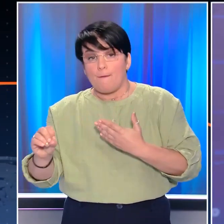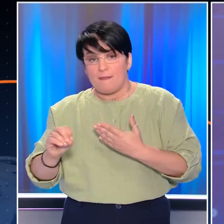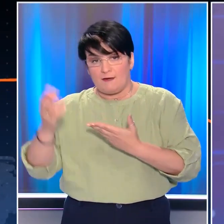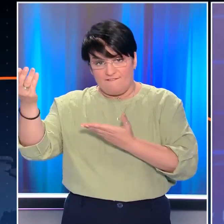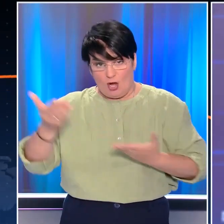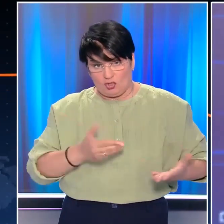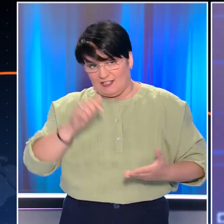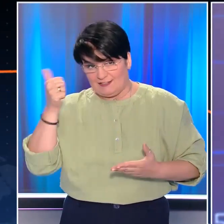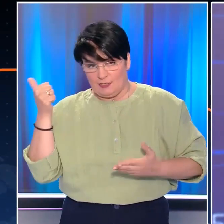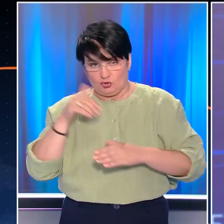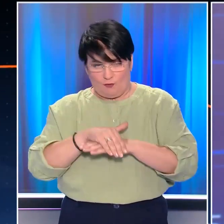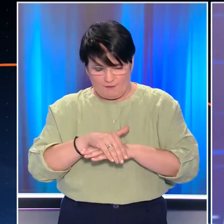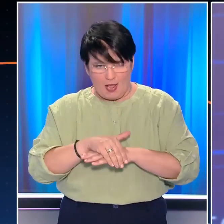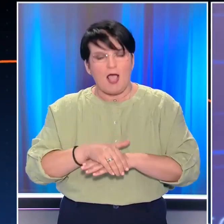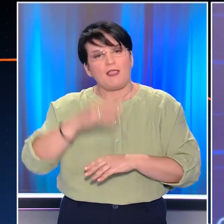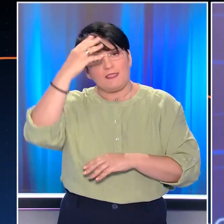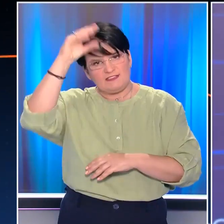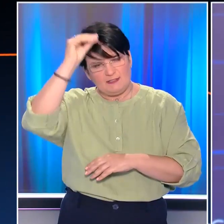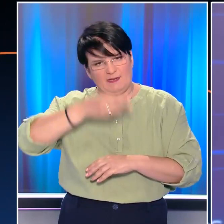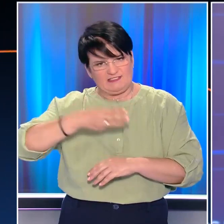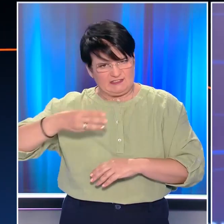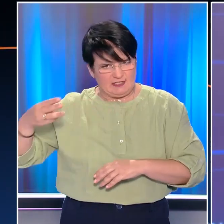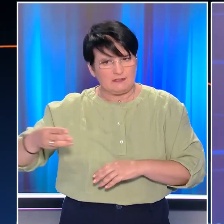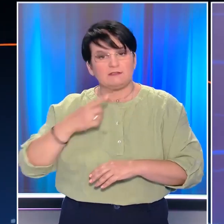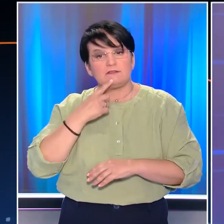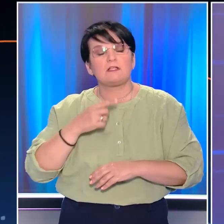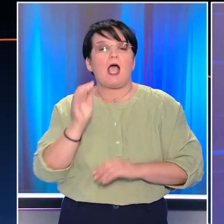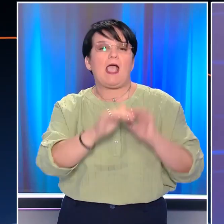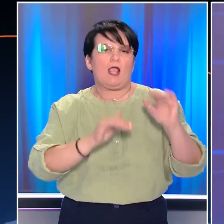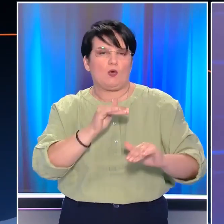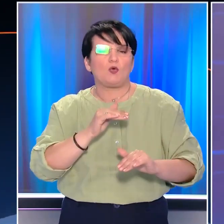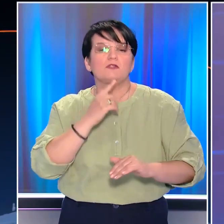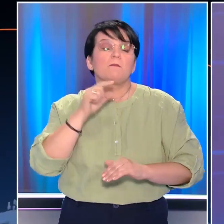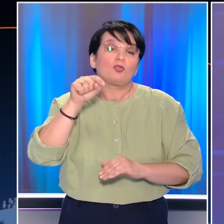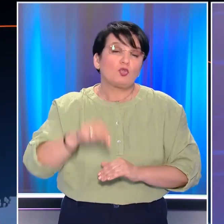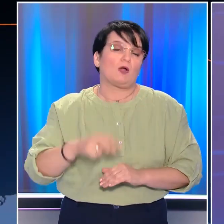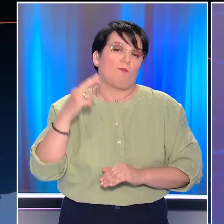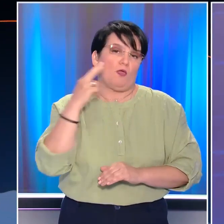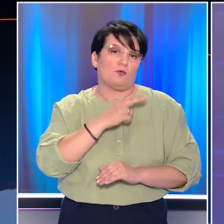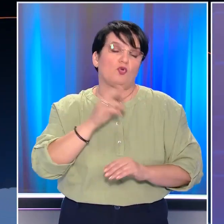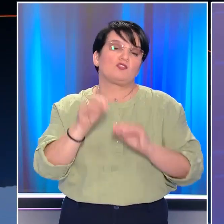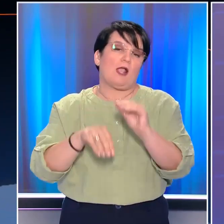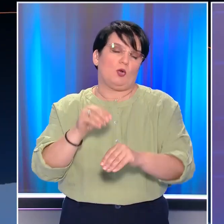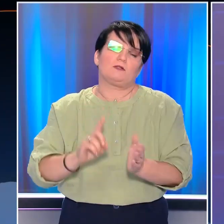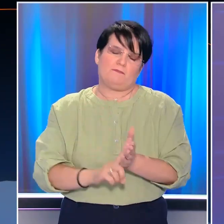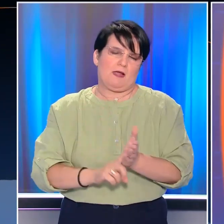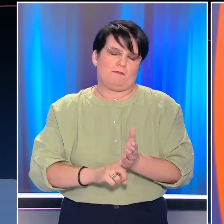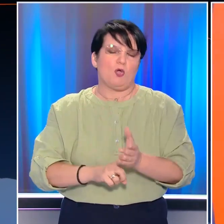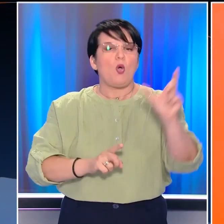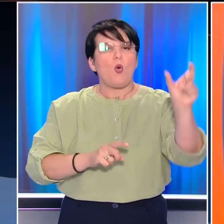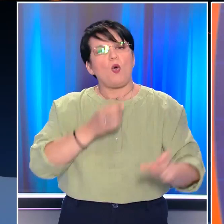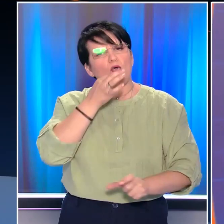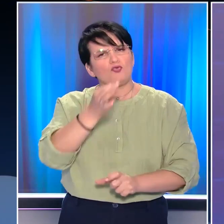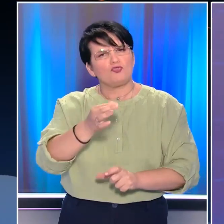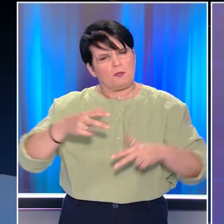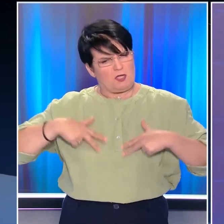Πρωθυπουργό Αλέξης Τσίπρας την εφόλης ύλη συνέντευξη που παραχώρησε στο κεντρικό δελτίο ειδήσεων του Open. Τόνισε ακόμα ότι μπορεί να